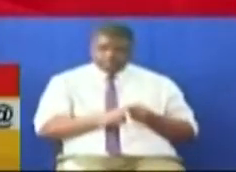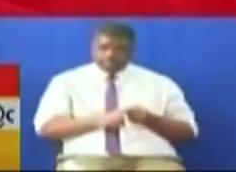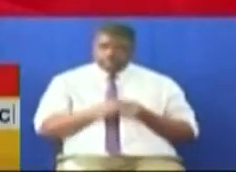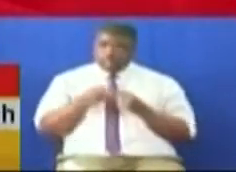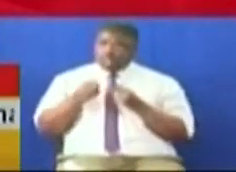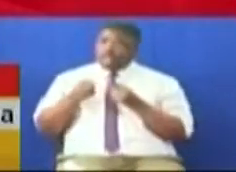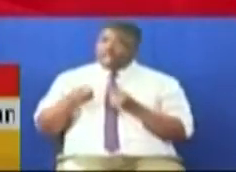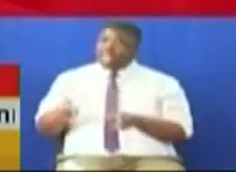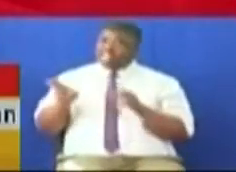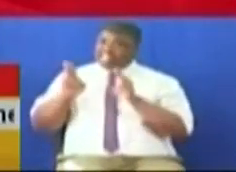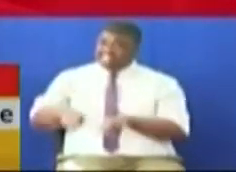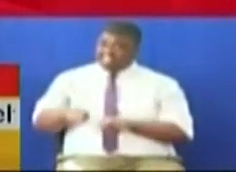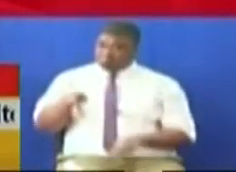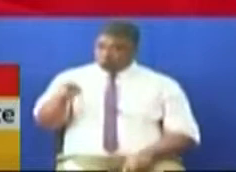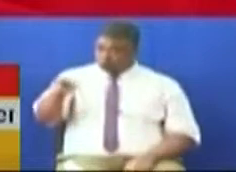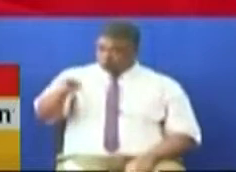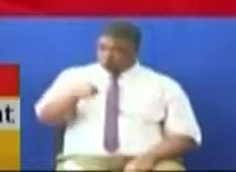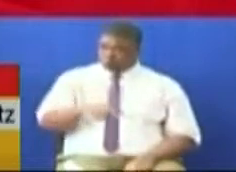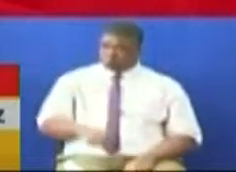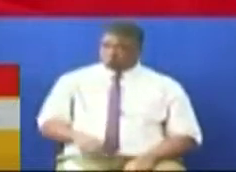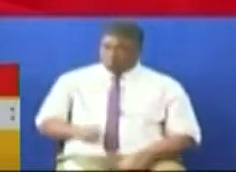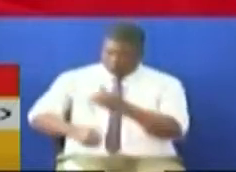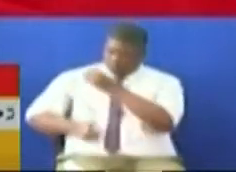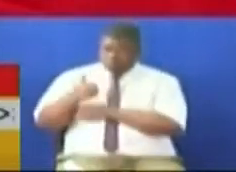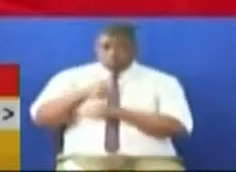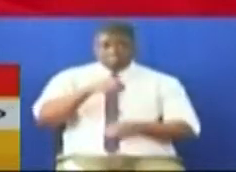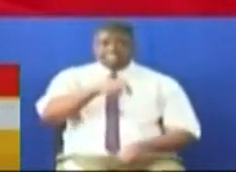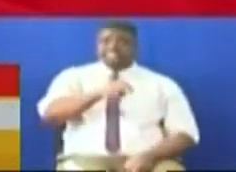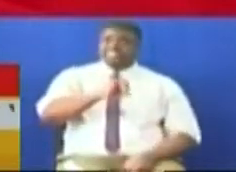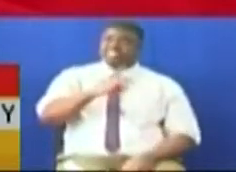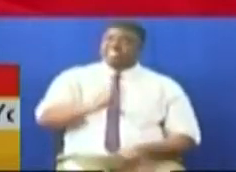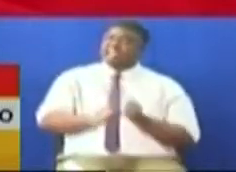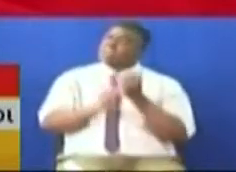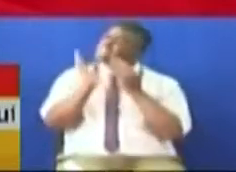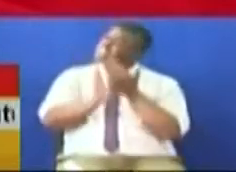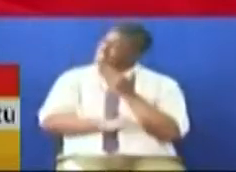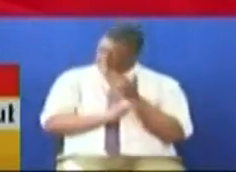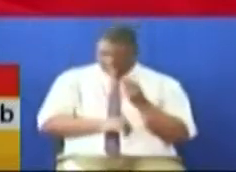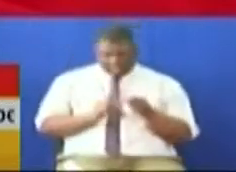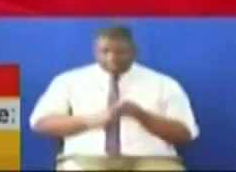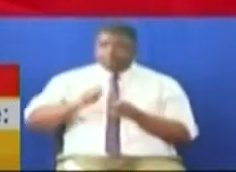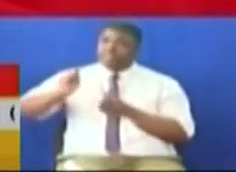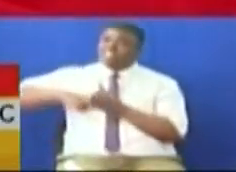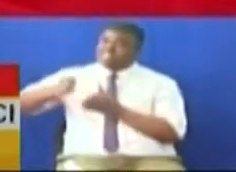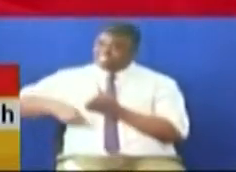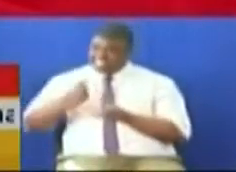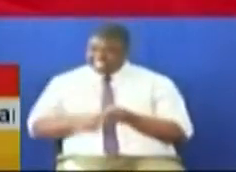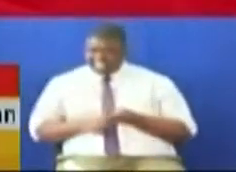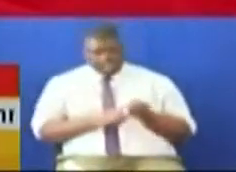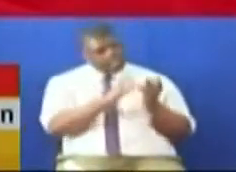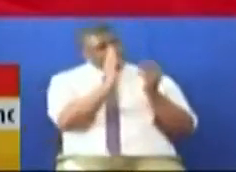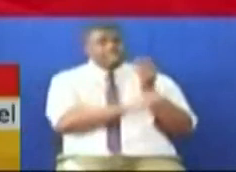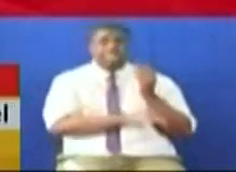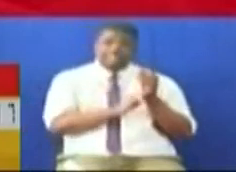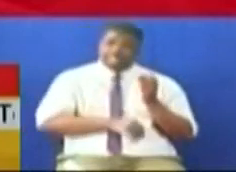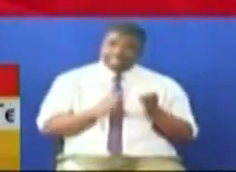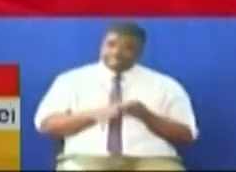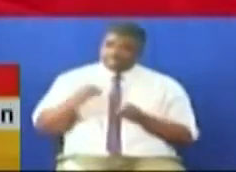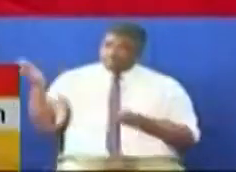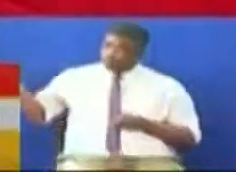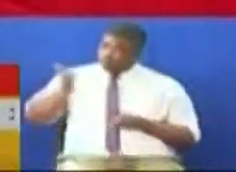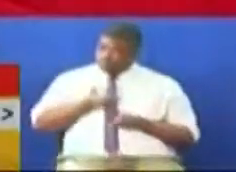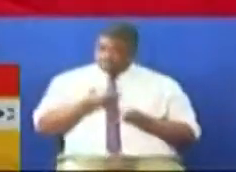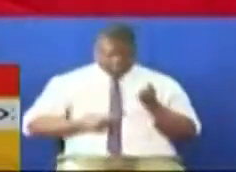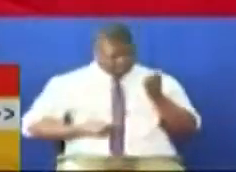watu wa NIDA. Wametuingiza hasara kubwa sana. Wametuingiza hasara kwenye mashine. Wametuingiza hasara kwenye kuleta